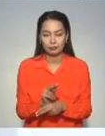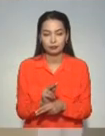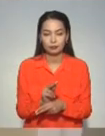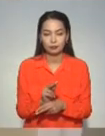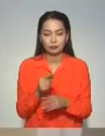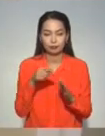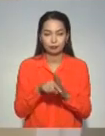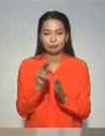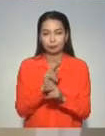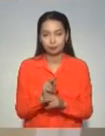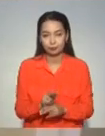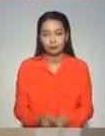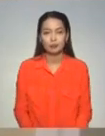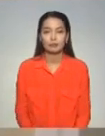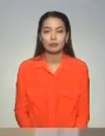отделении.